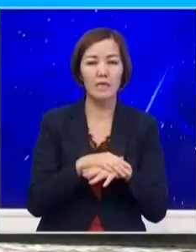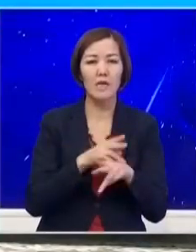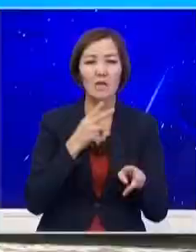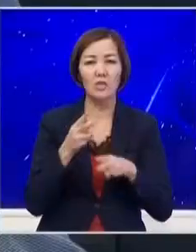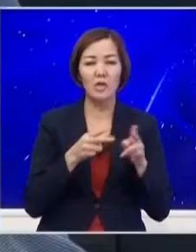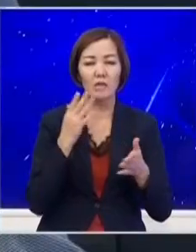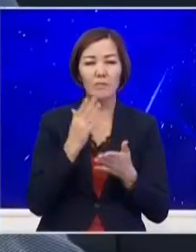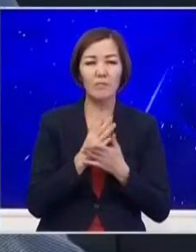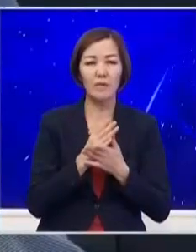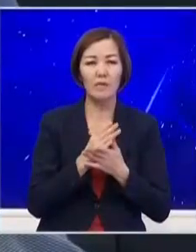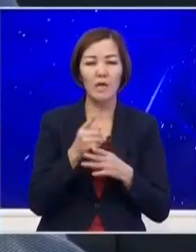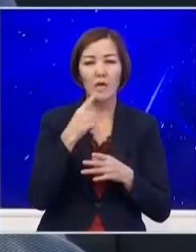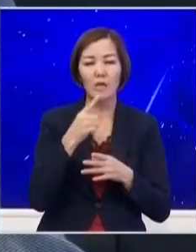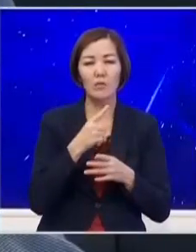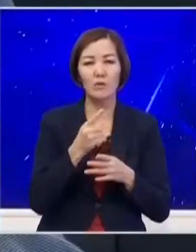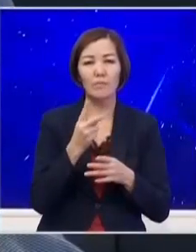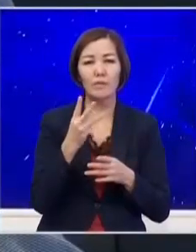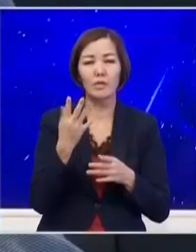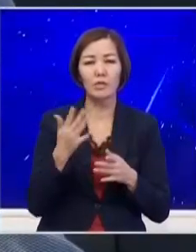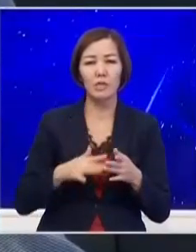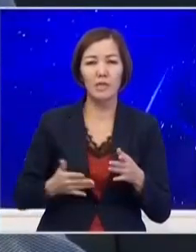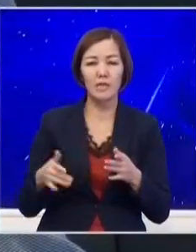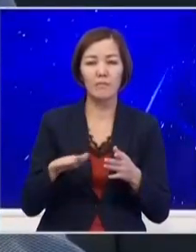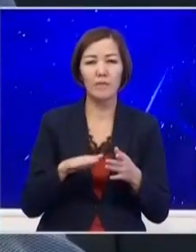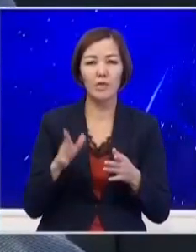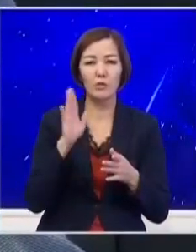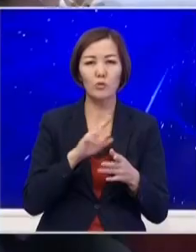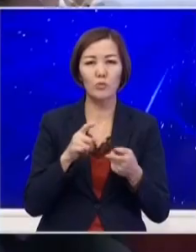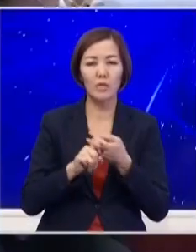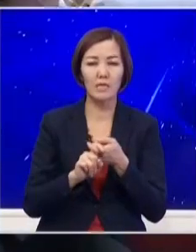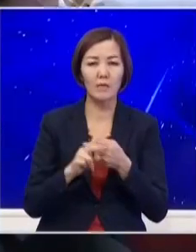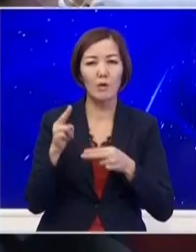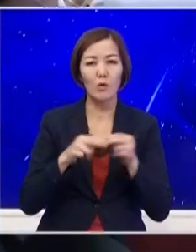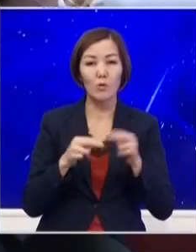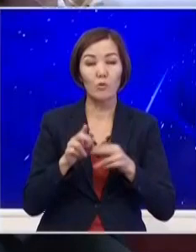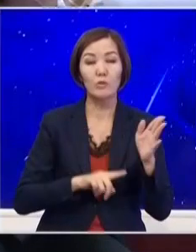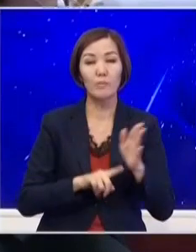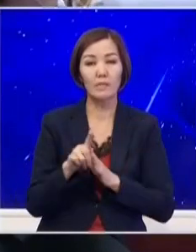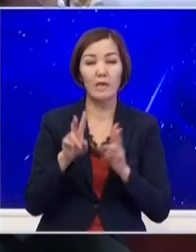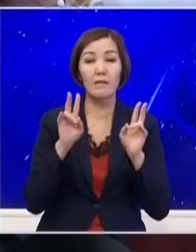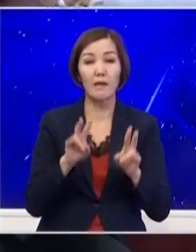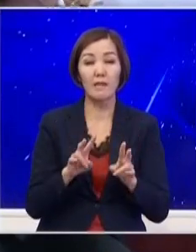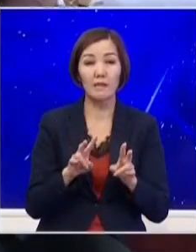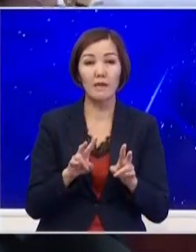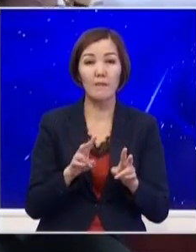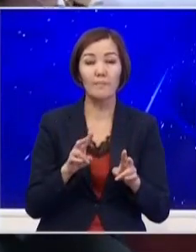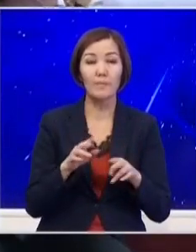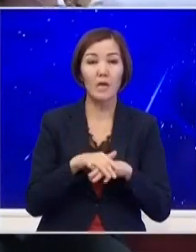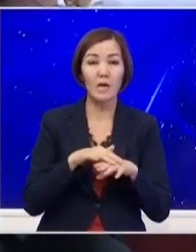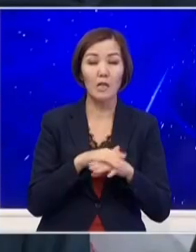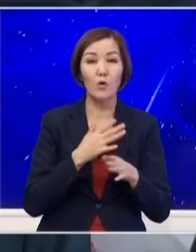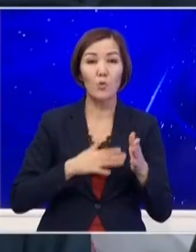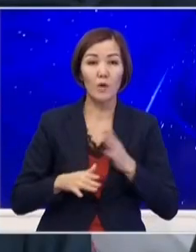жатыр. Айтуларынша бірнеше жыл бұрын елді мекенге су жүйесі тартылып, құрылыс жұмыстары басталған. Алайда тұрғындар қуанышы